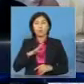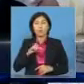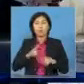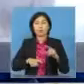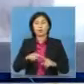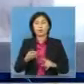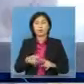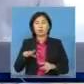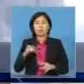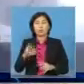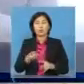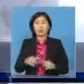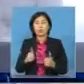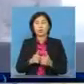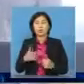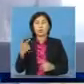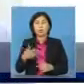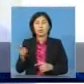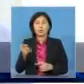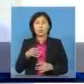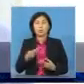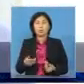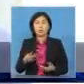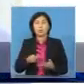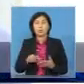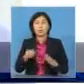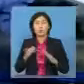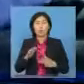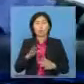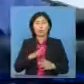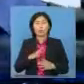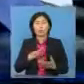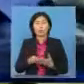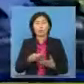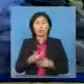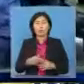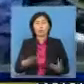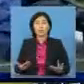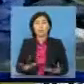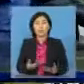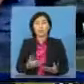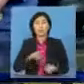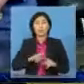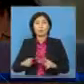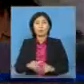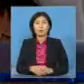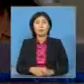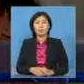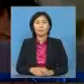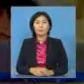Родные покойной Светы, которые родом с Атырау, объявили сбор средств на покупку дома. И воплотить задуманное в жизнь удалось довольно быстро.